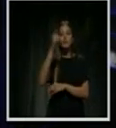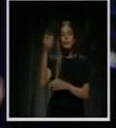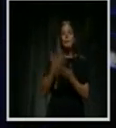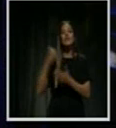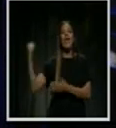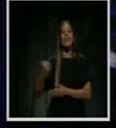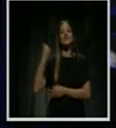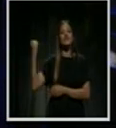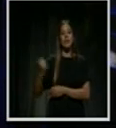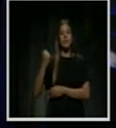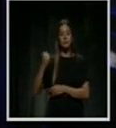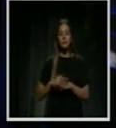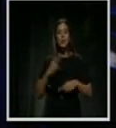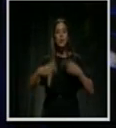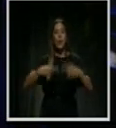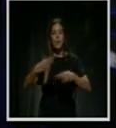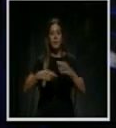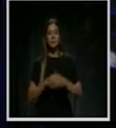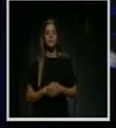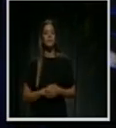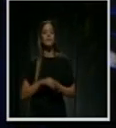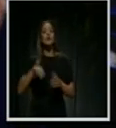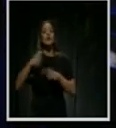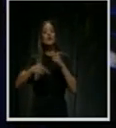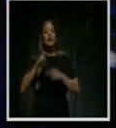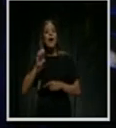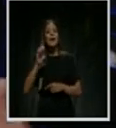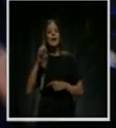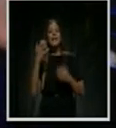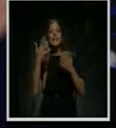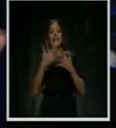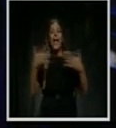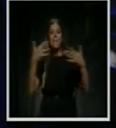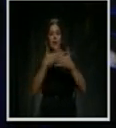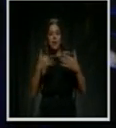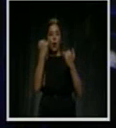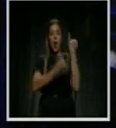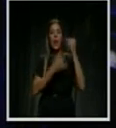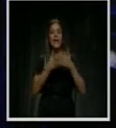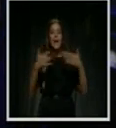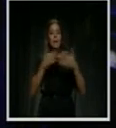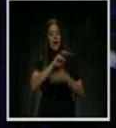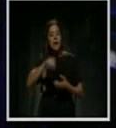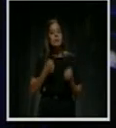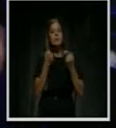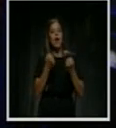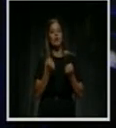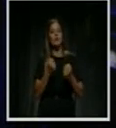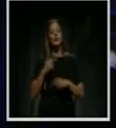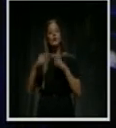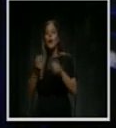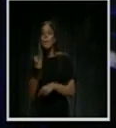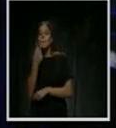tal-Oppożizzjoni. Il-gaming, il-mod kif saħħaħna dan is-settur ġewwa pajjiżna, s-settur tal-gaming, it-tisħiħ tas-setturi finanzjarji,